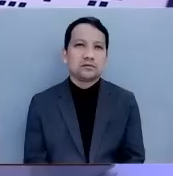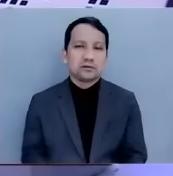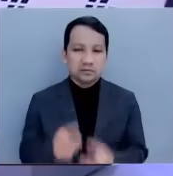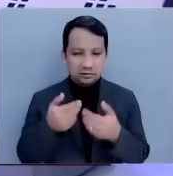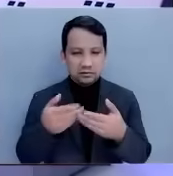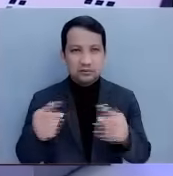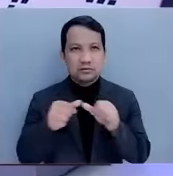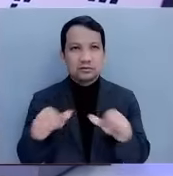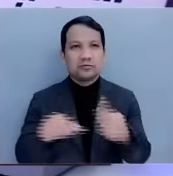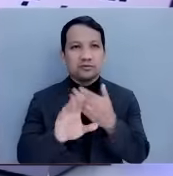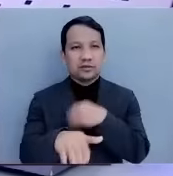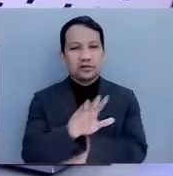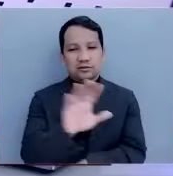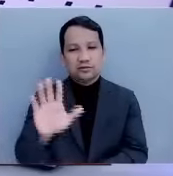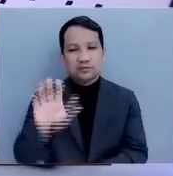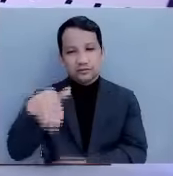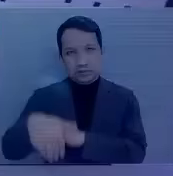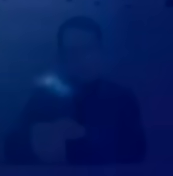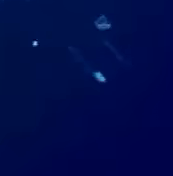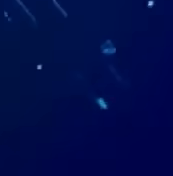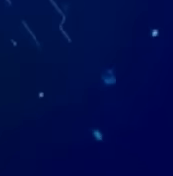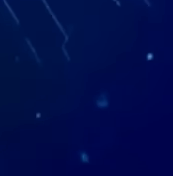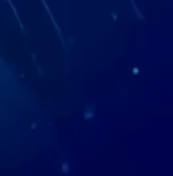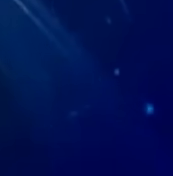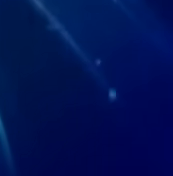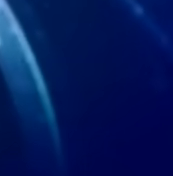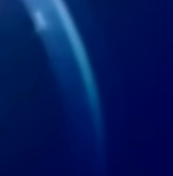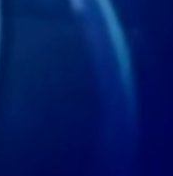Tuloy-tuloy balitaan dito sa Frontline Tonight.